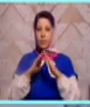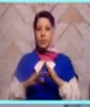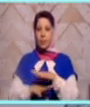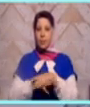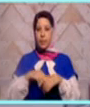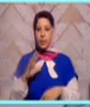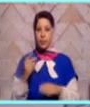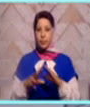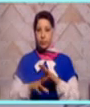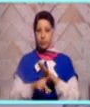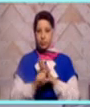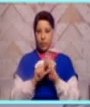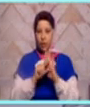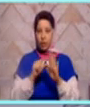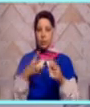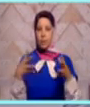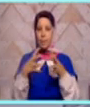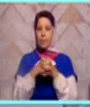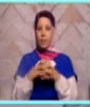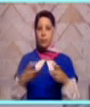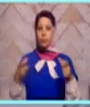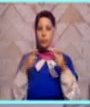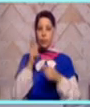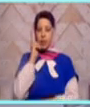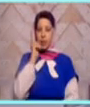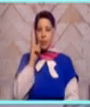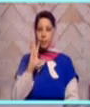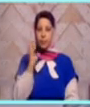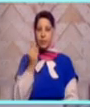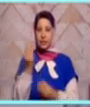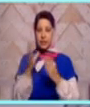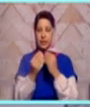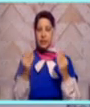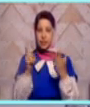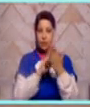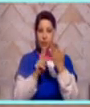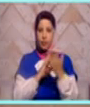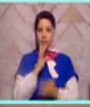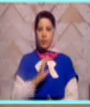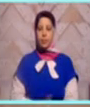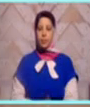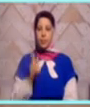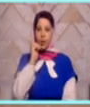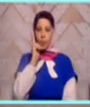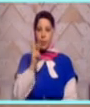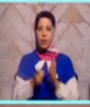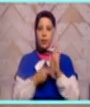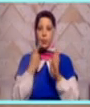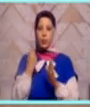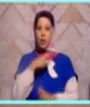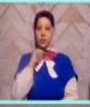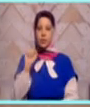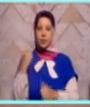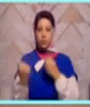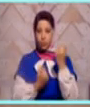النهاردة ومجموعة من أهم الأخبار المحلية والعالمية والأكثر قراءة في الصحف وفي الجرائد. والخبر الأول معايا خاص